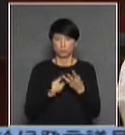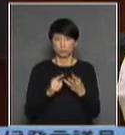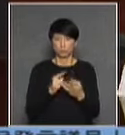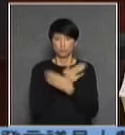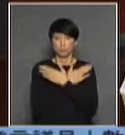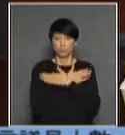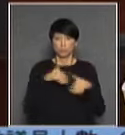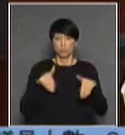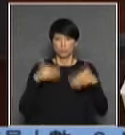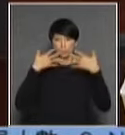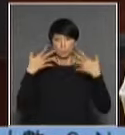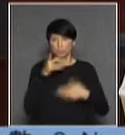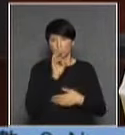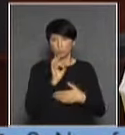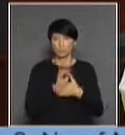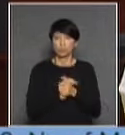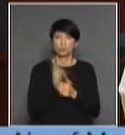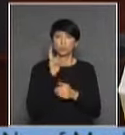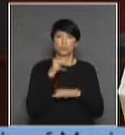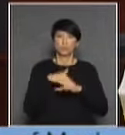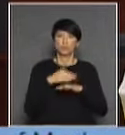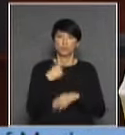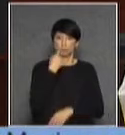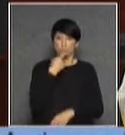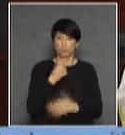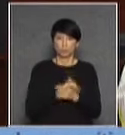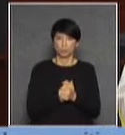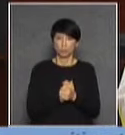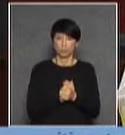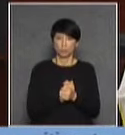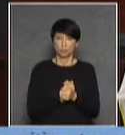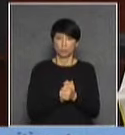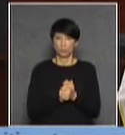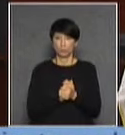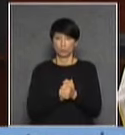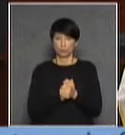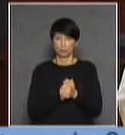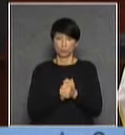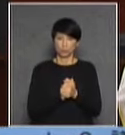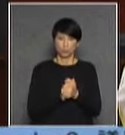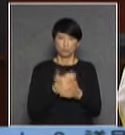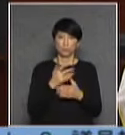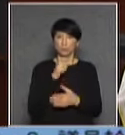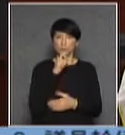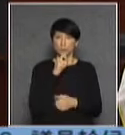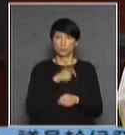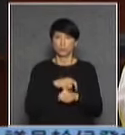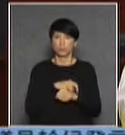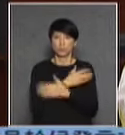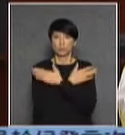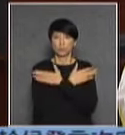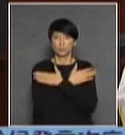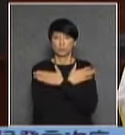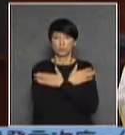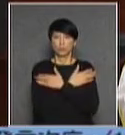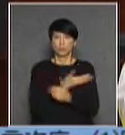正如刚才我讲，即是好多就恩爱成恨 即係有啲咧就愛到咧要殺你